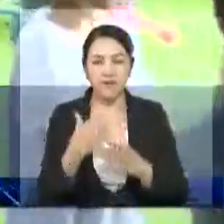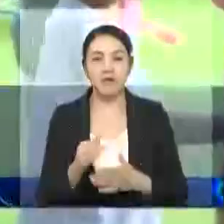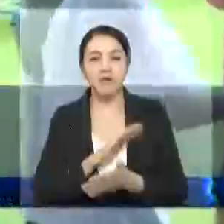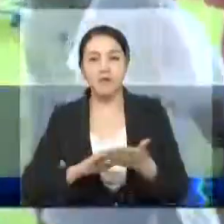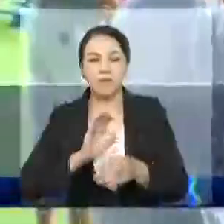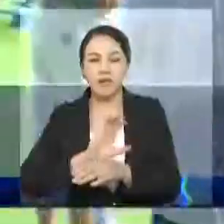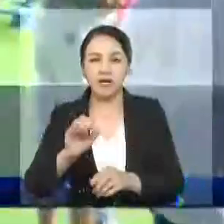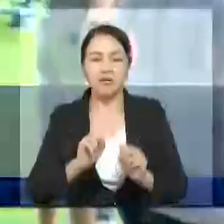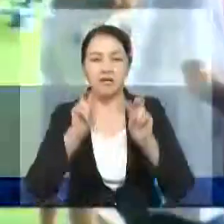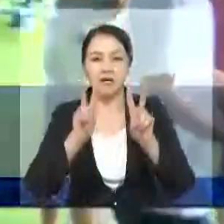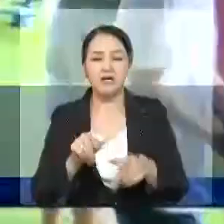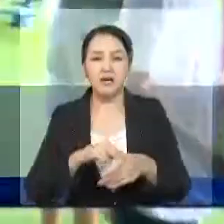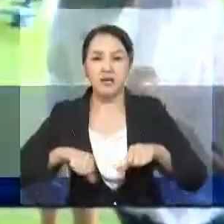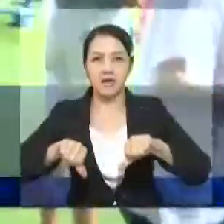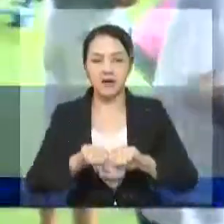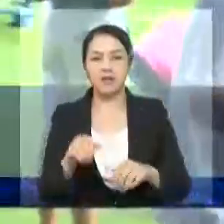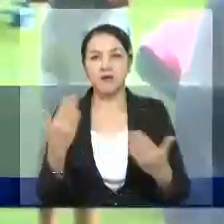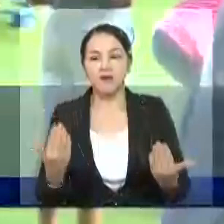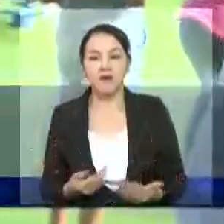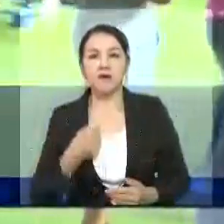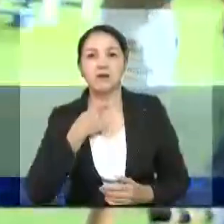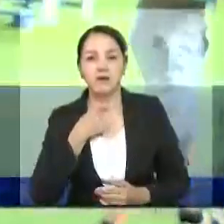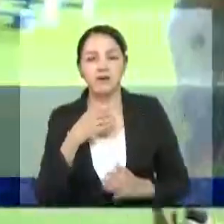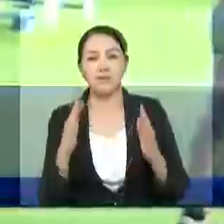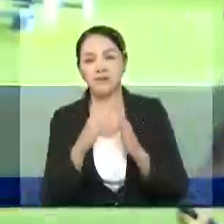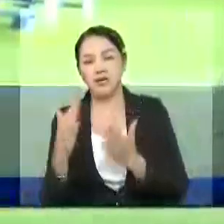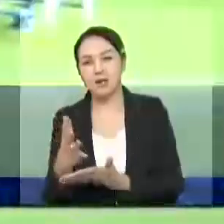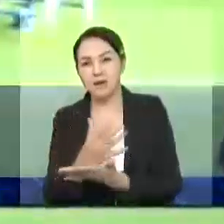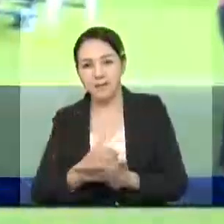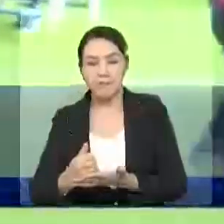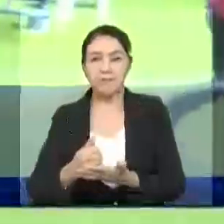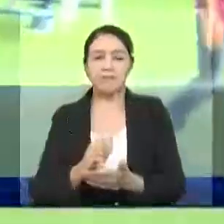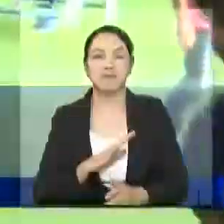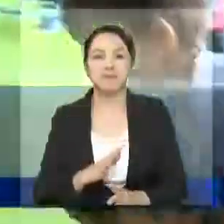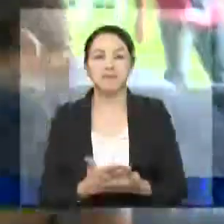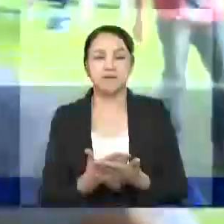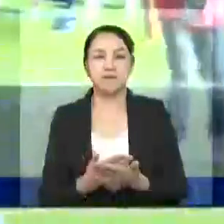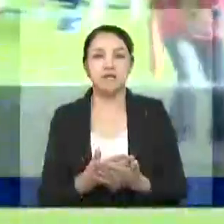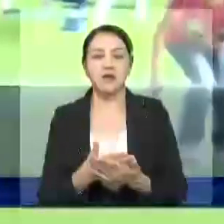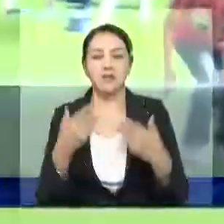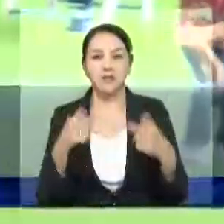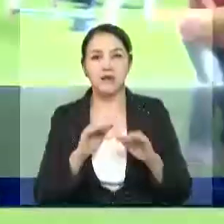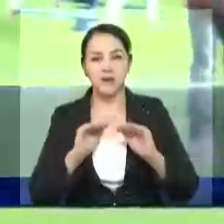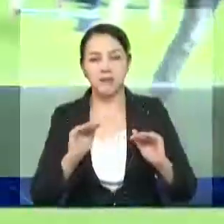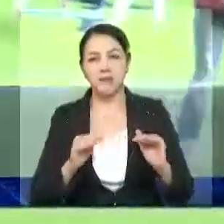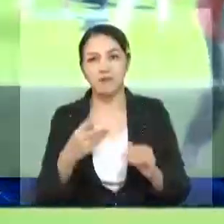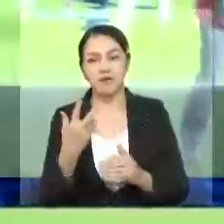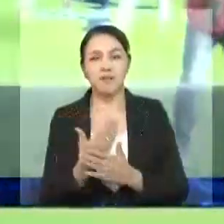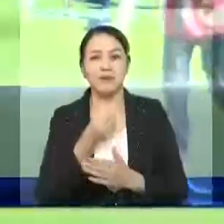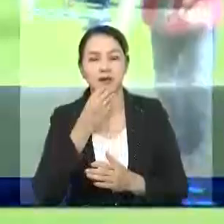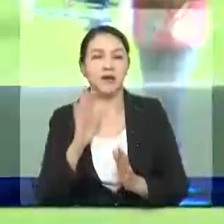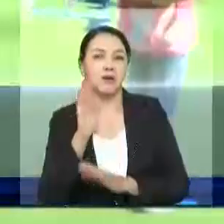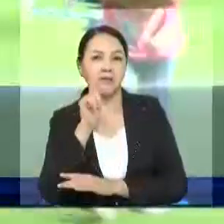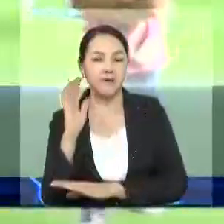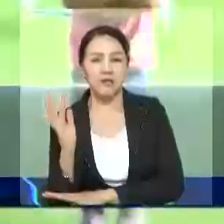берген соң арнайы комиссия келді. Тұрғындардың бәрі дауыс беріп, өтінішіміз бірден қажет деп қабылданды. Нәтижесінде міне балаларымыз үшін жап-жасыл